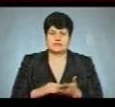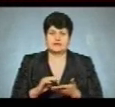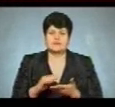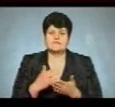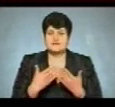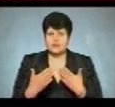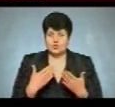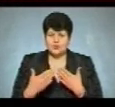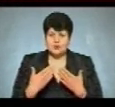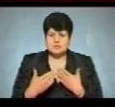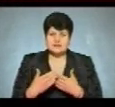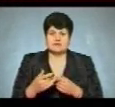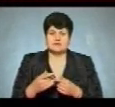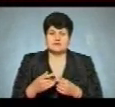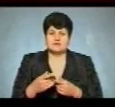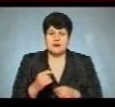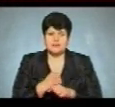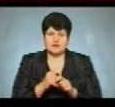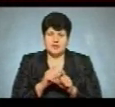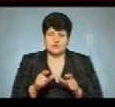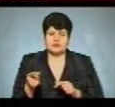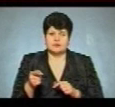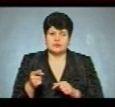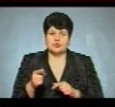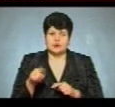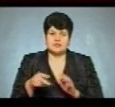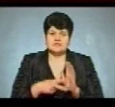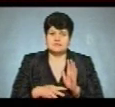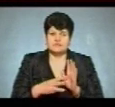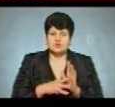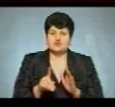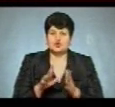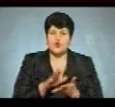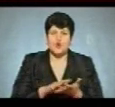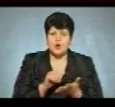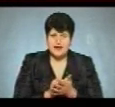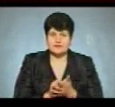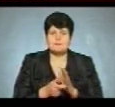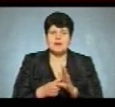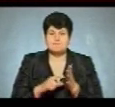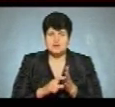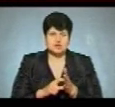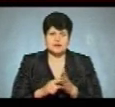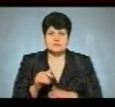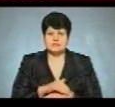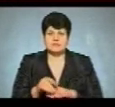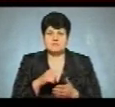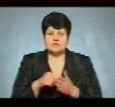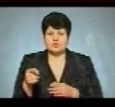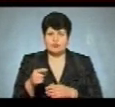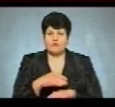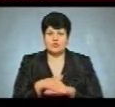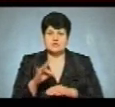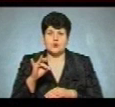комунального підприємства Тернопільської обласної ради. Тернопільська обласна аптека номер 78 щодо оренди земельної аптеки приміщення за адресою місто Тернопіль, вулиця